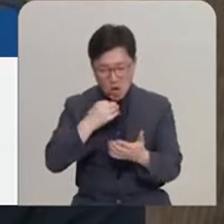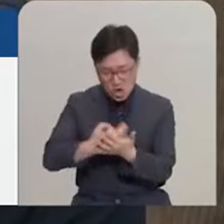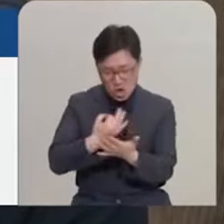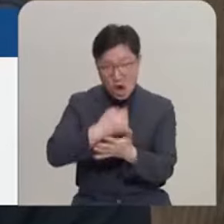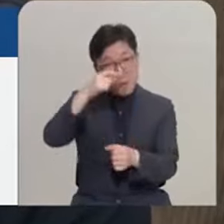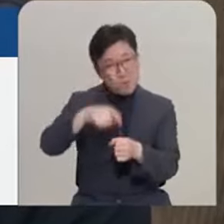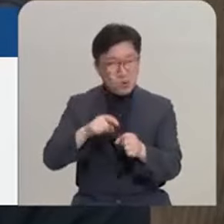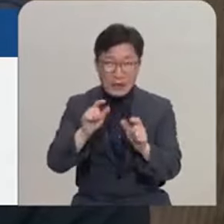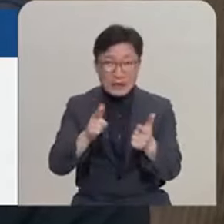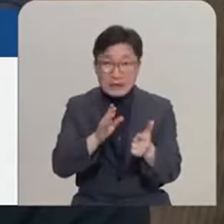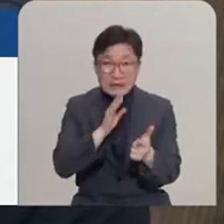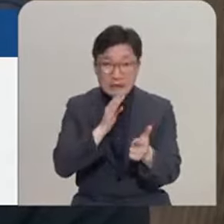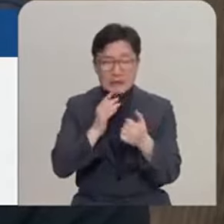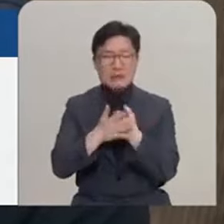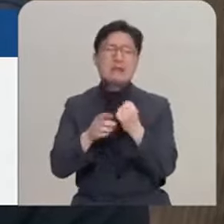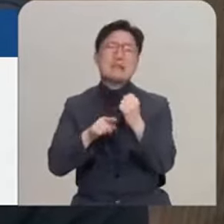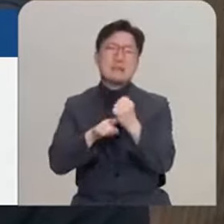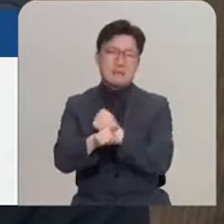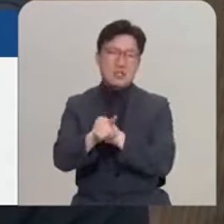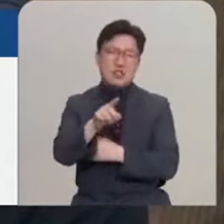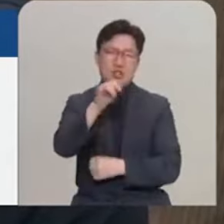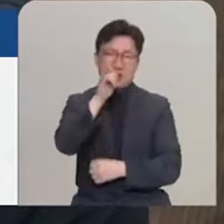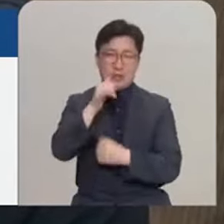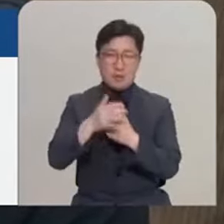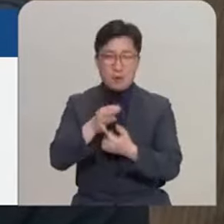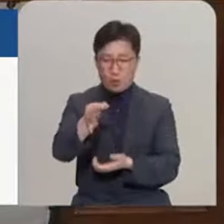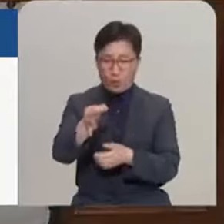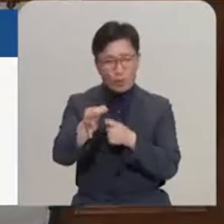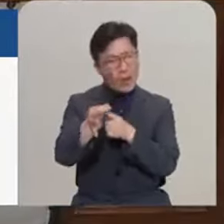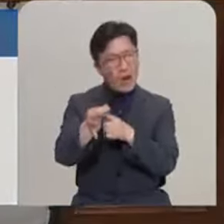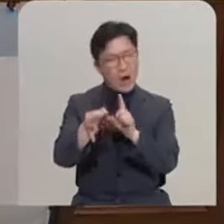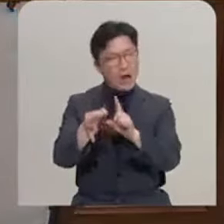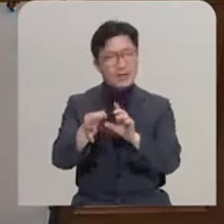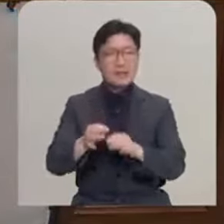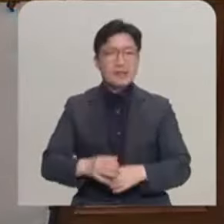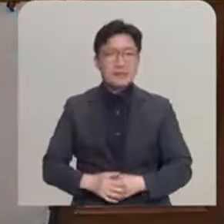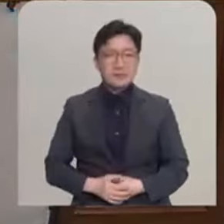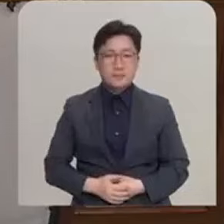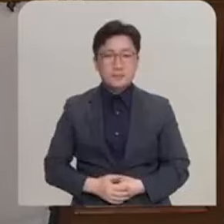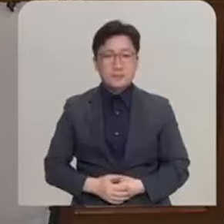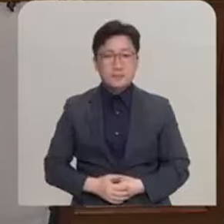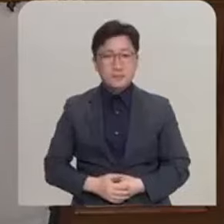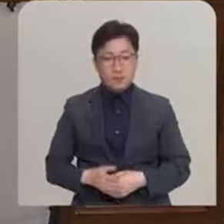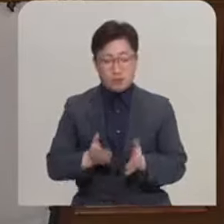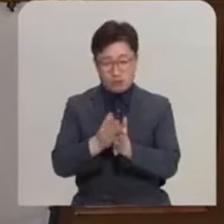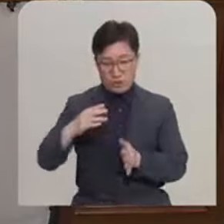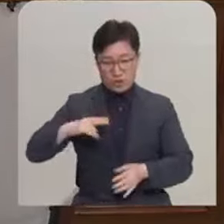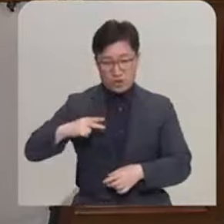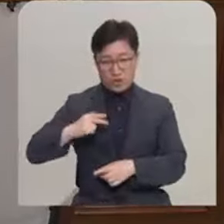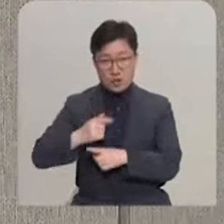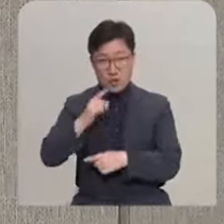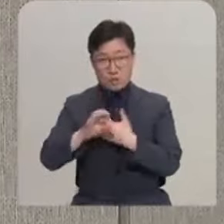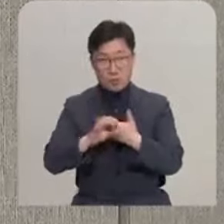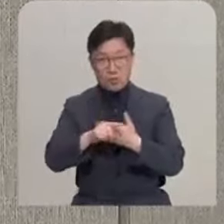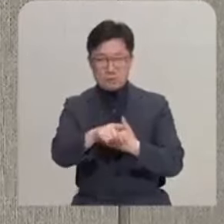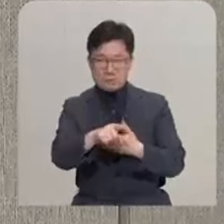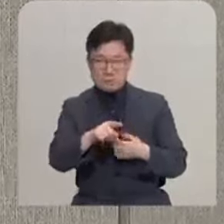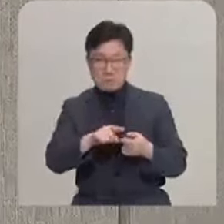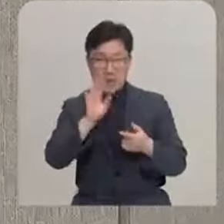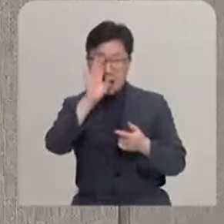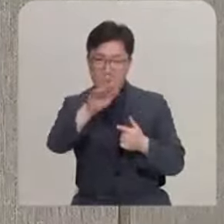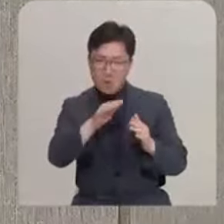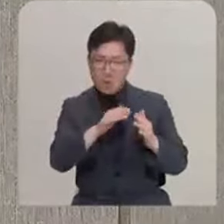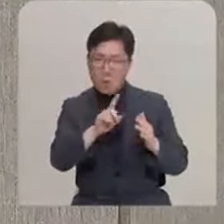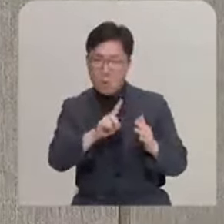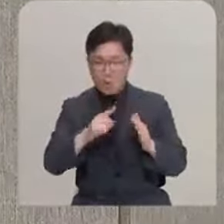아니잖아요 그런 의미에서 봤을 때도 잘못되었다고 생각을 해요 시의회는 단원의 비상임 전환 등을 시사하며